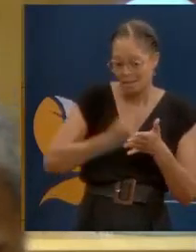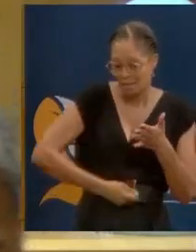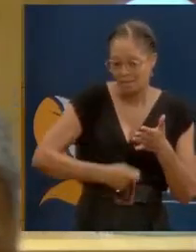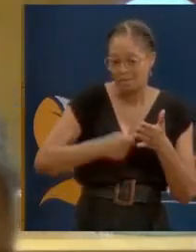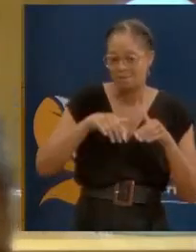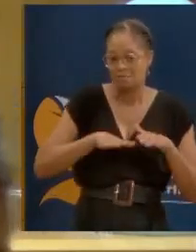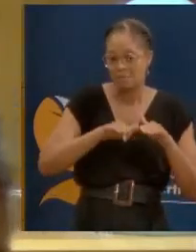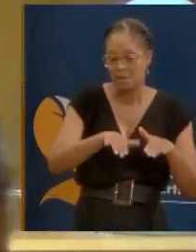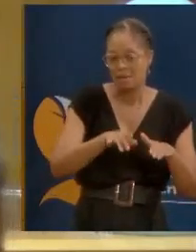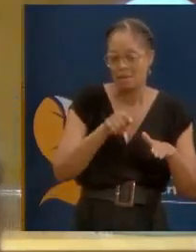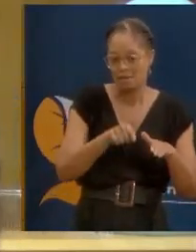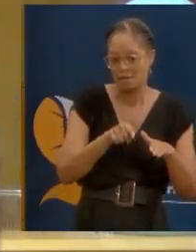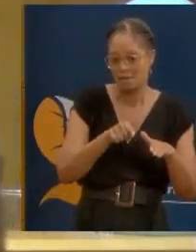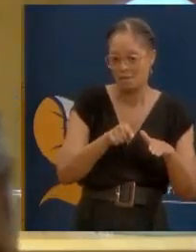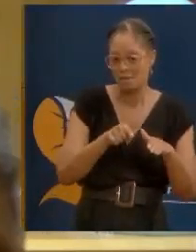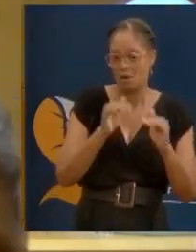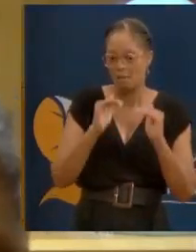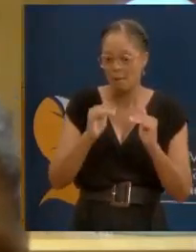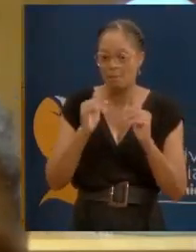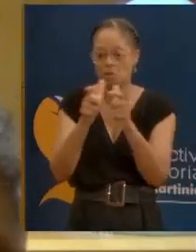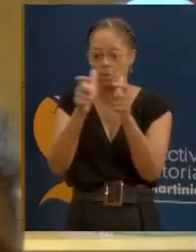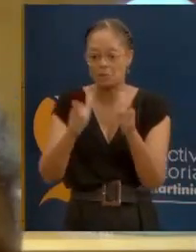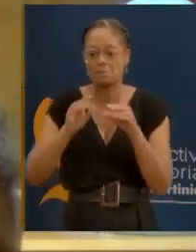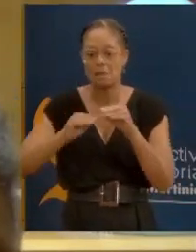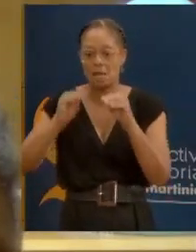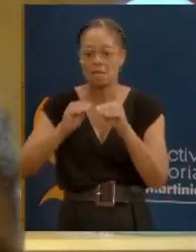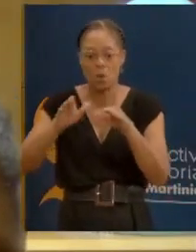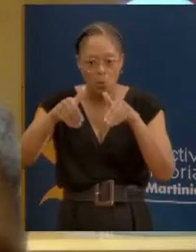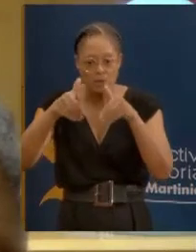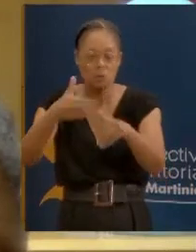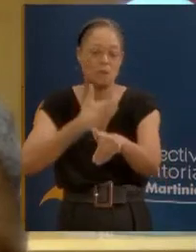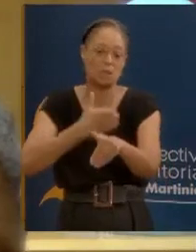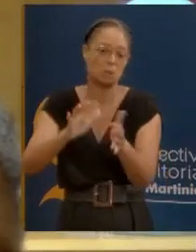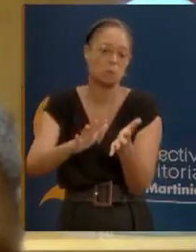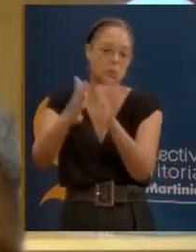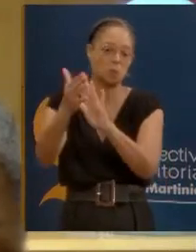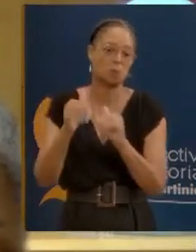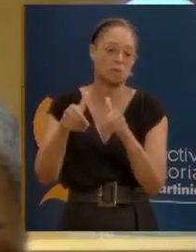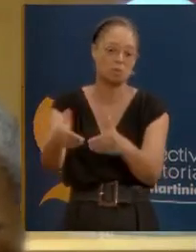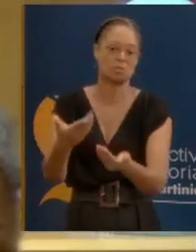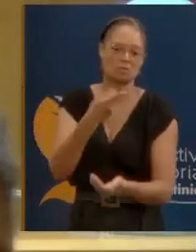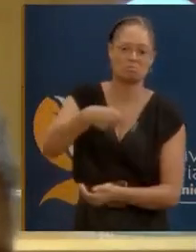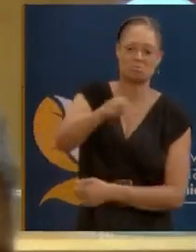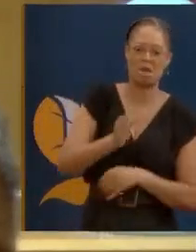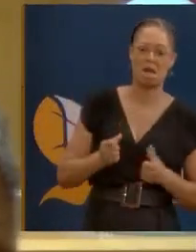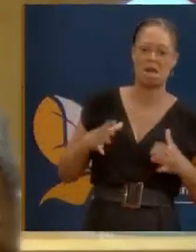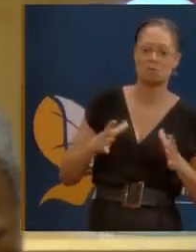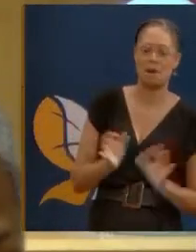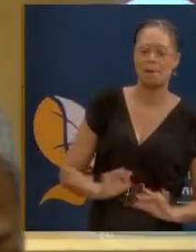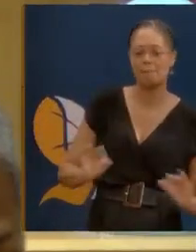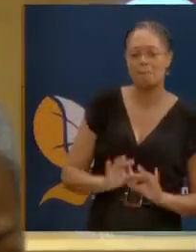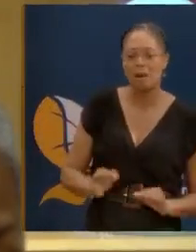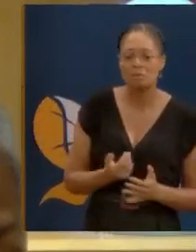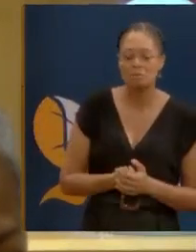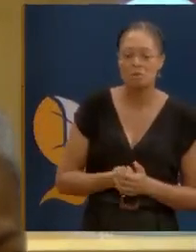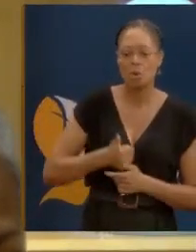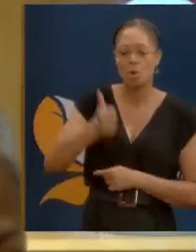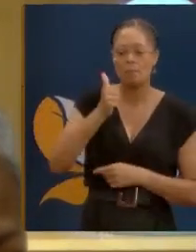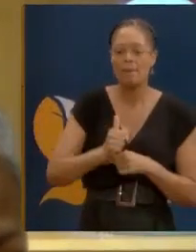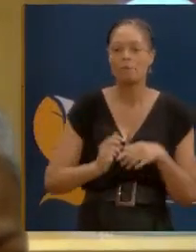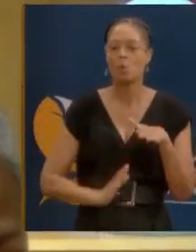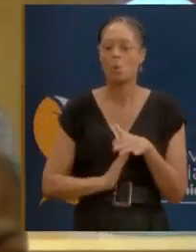s'enrichir. C'est ça la réalité. Ils n'ont pas pris d'engagement. Il y en a même qui ne publient pas leurs